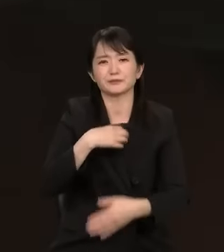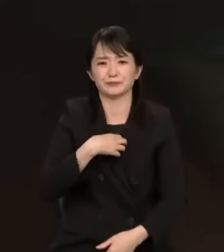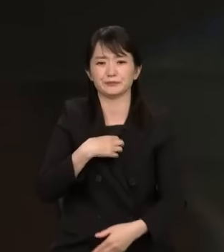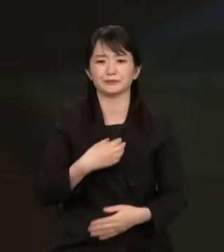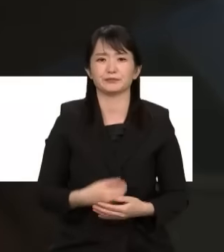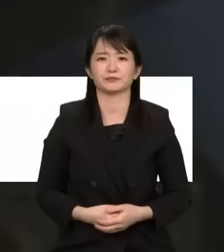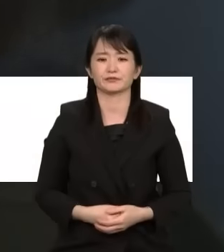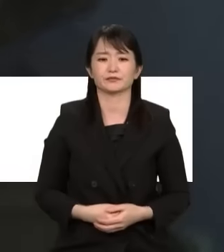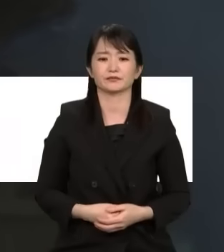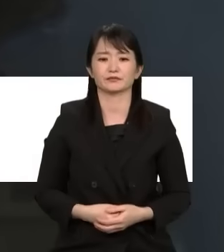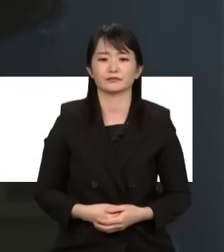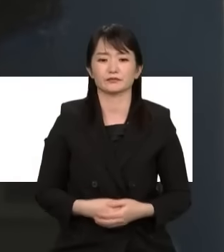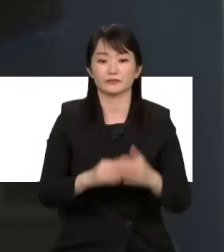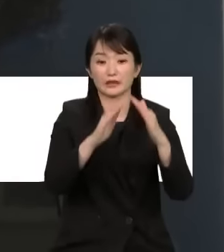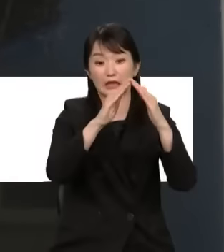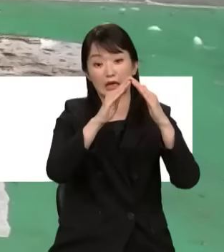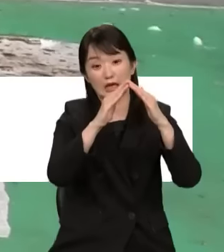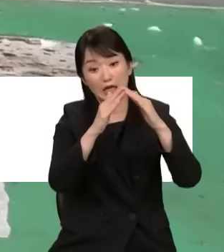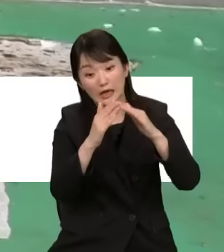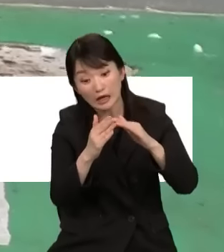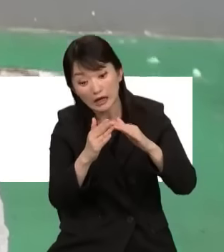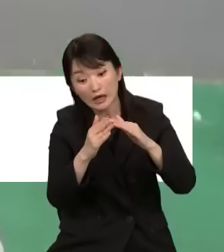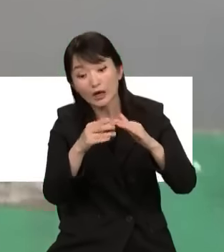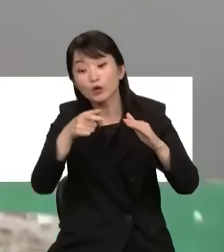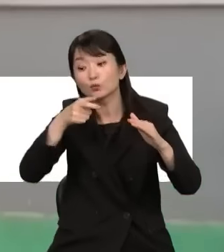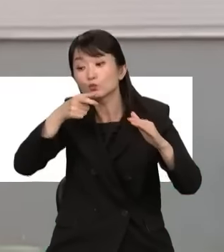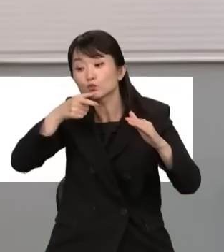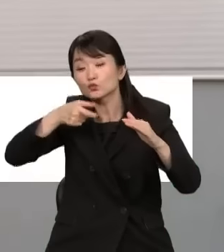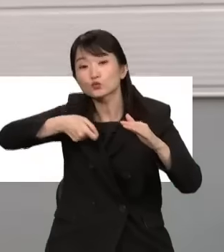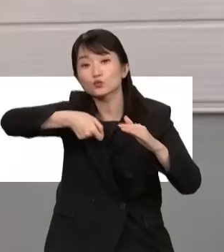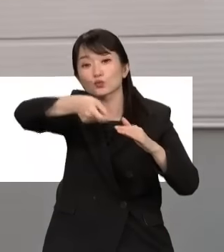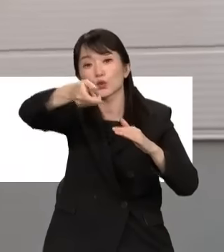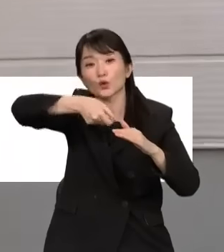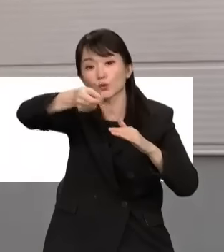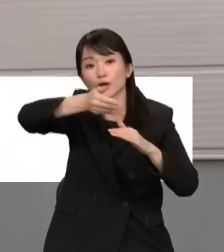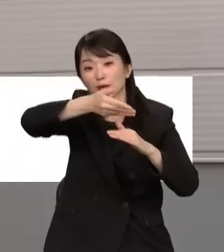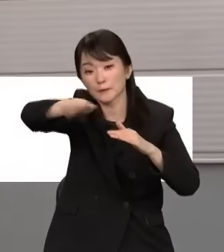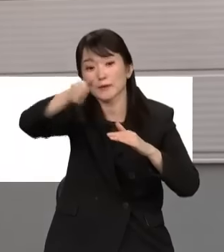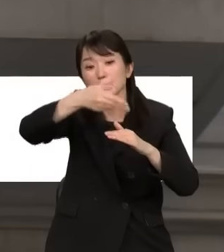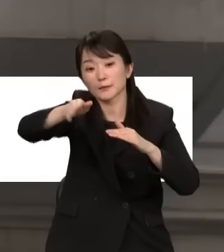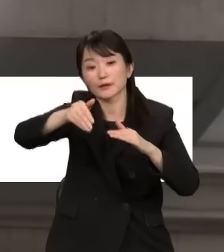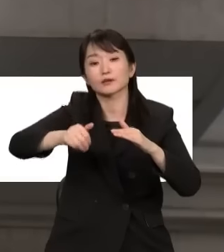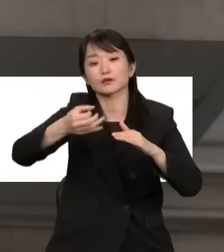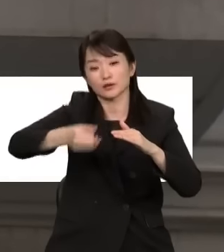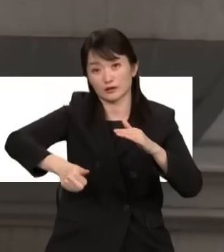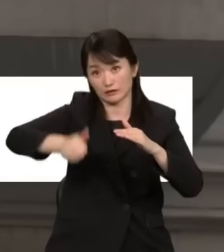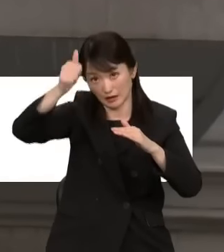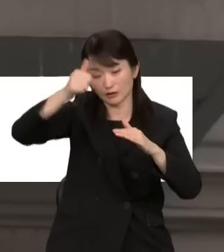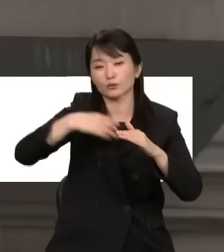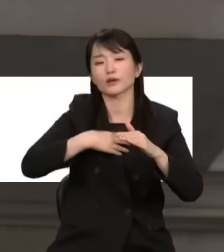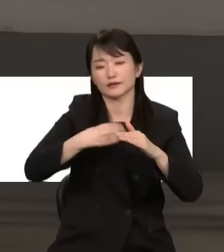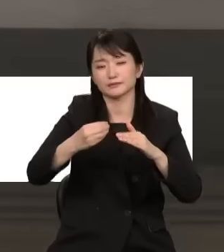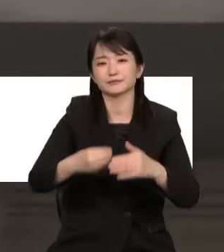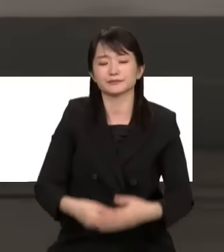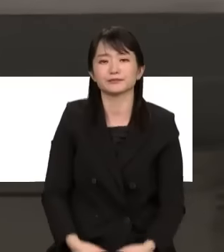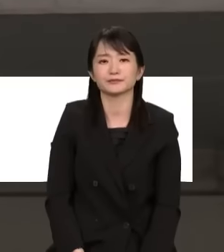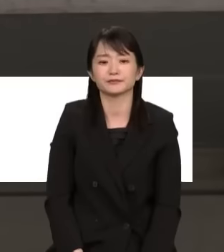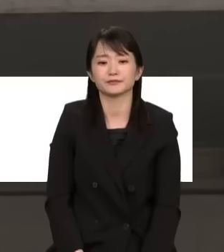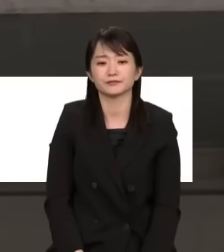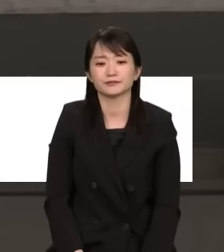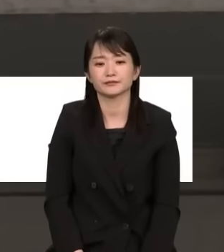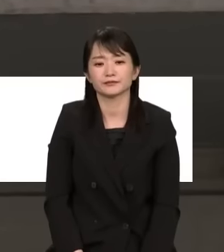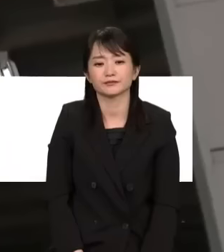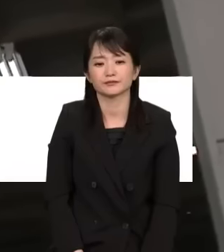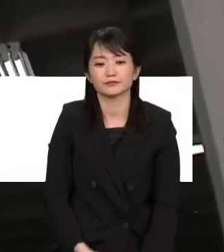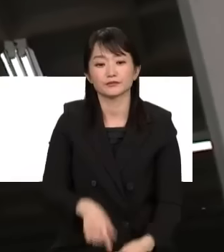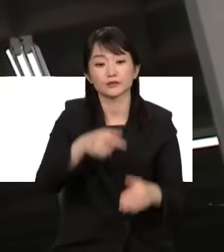조금만 기울기만 좀 있고 그러면은 물로서 제설 하는 게 가장 효과적이고 가장 안전하다고 생각하거든요. 물이